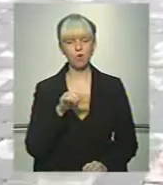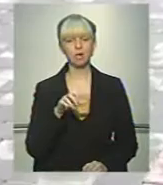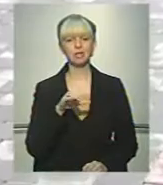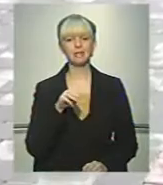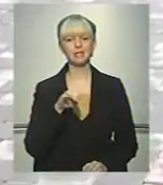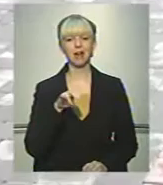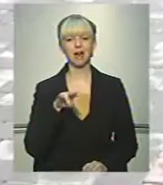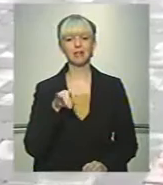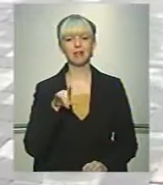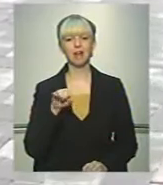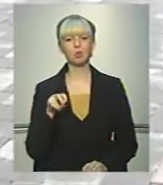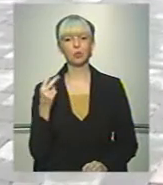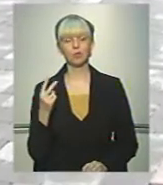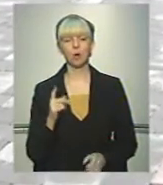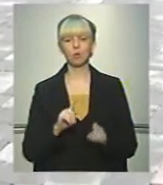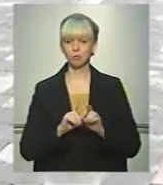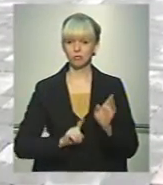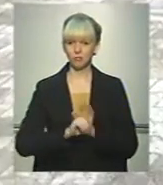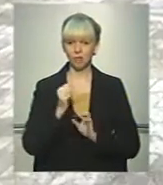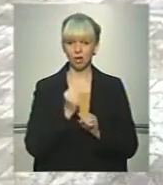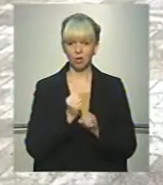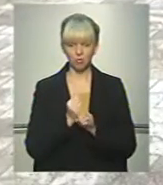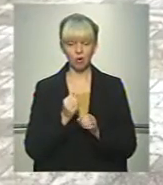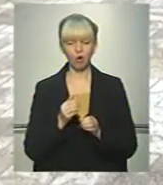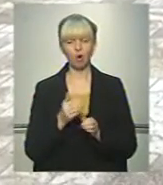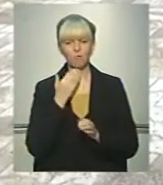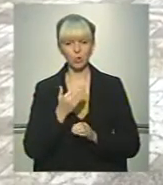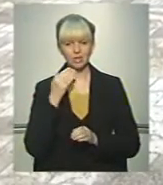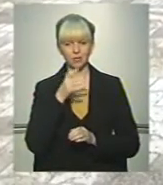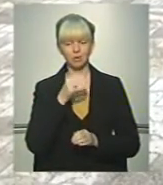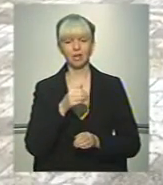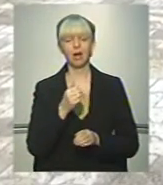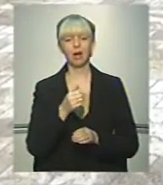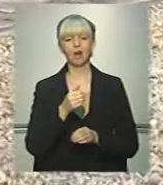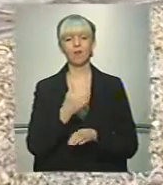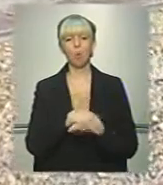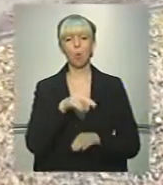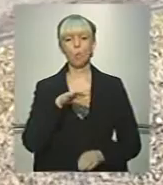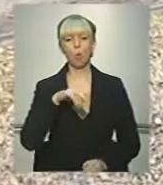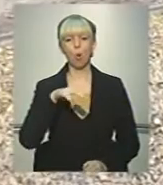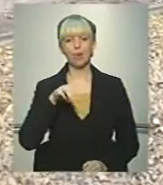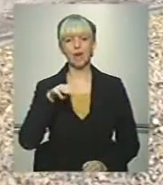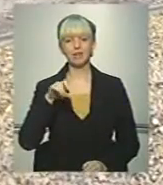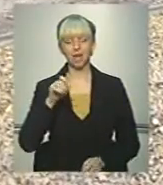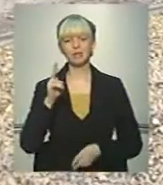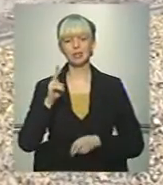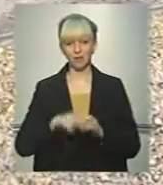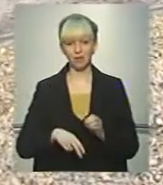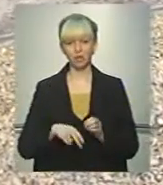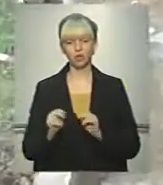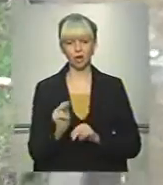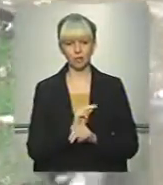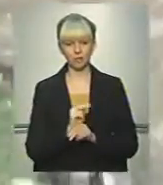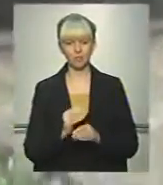2. Особливо активізувались дорожники в останній місяць. На вулиці Політаєва вже завершується ремонт міжбудинкових